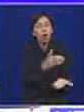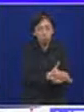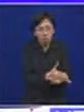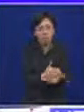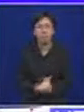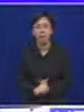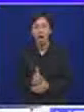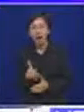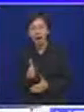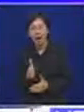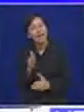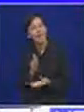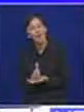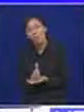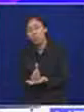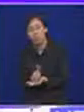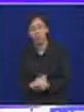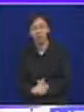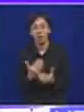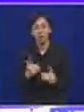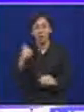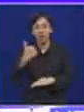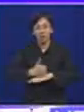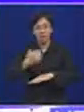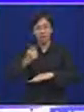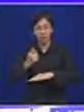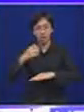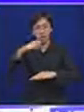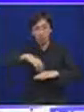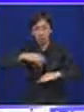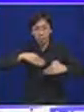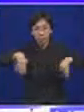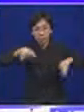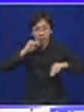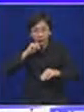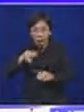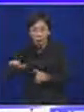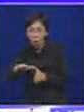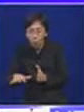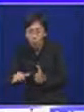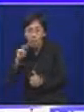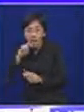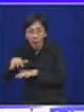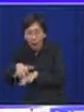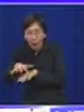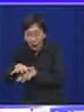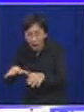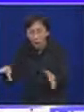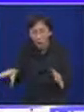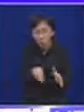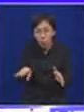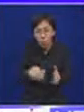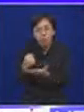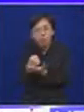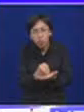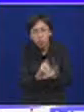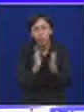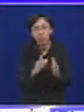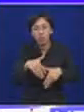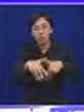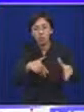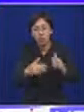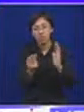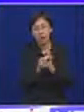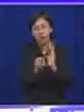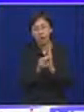วยนะคะโดยอธิบดีกรมชลประทานค่ะก็เร่งสูบน้ำจากแม่น้ำโขงเข้าช่วยเหลือประชาชนที่จังหวัดหนองคายและอุดรธานีรับ